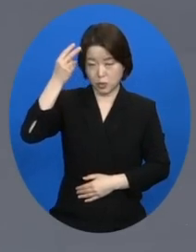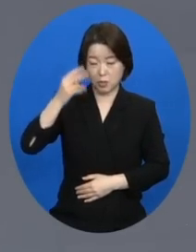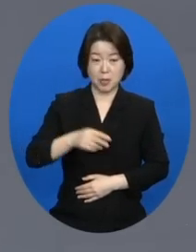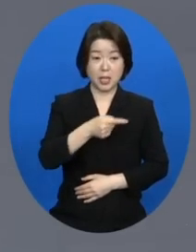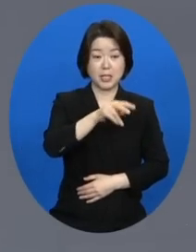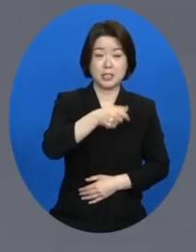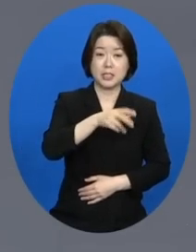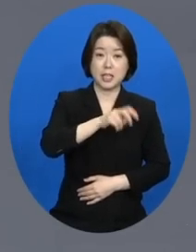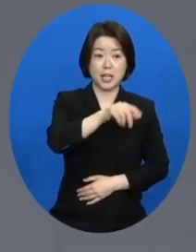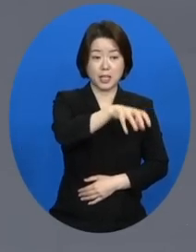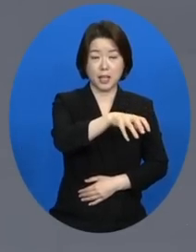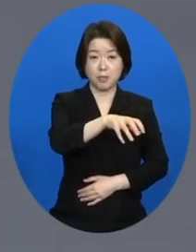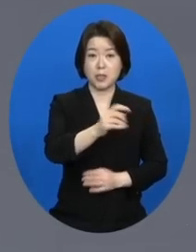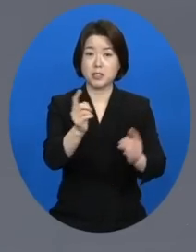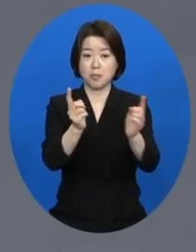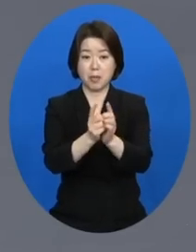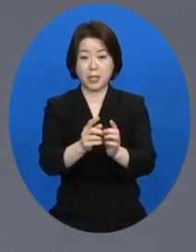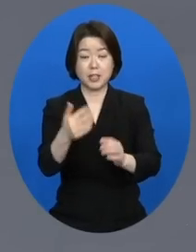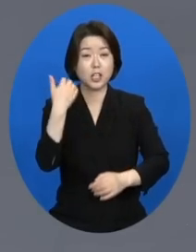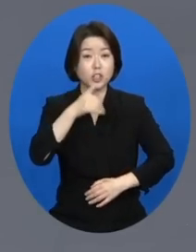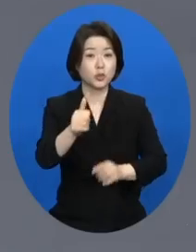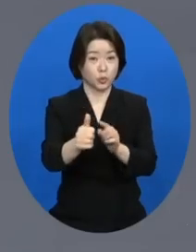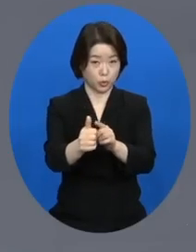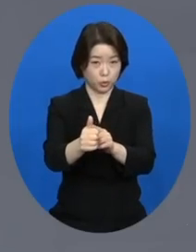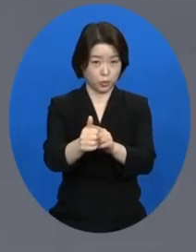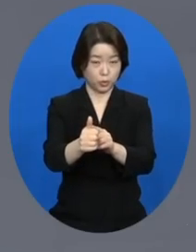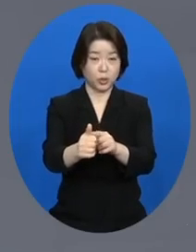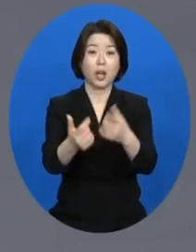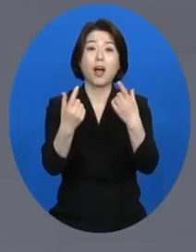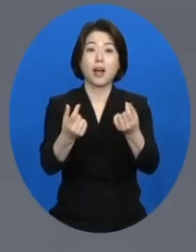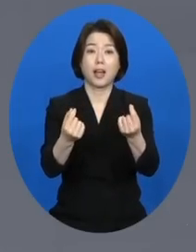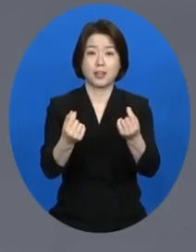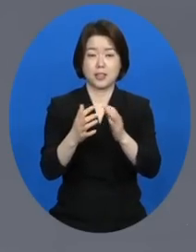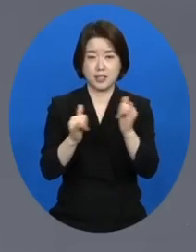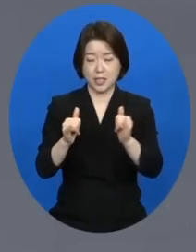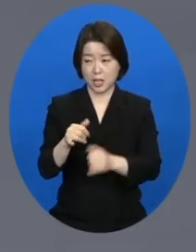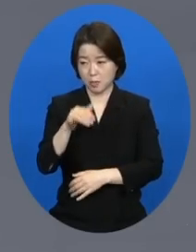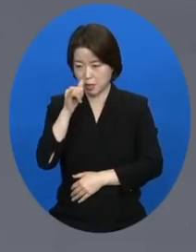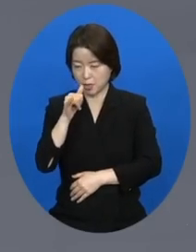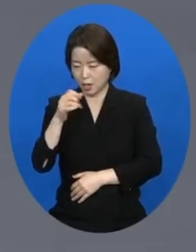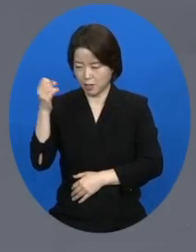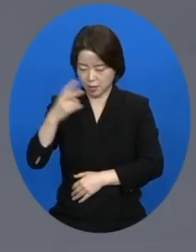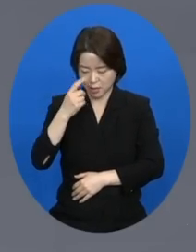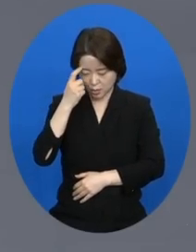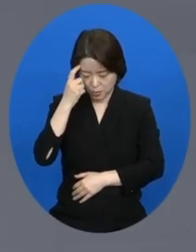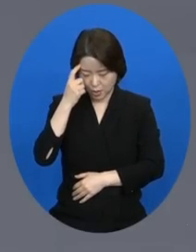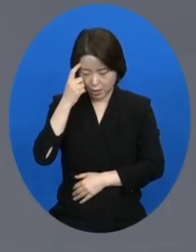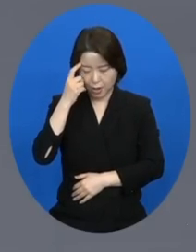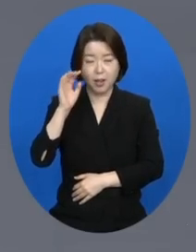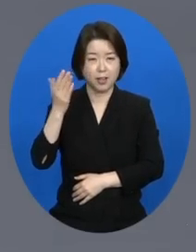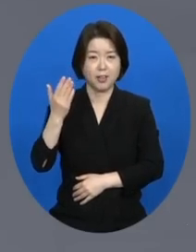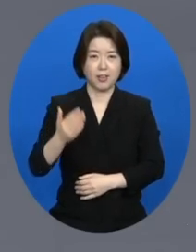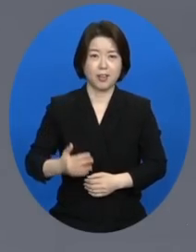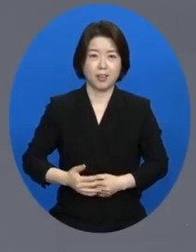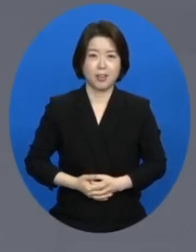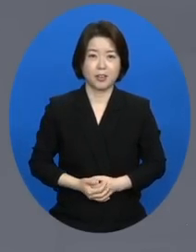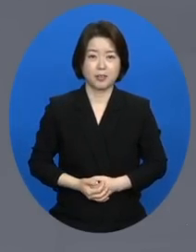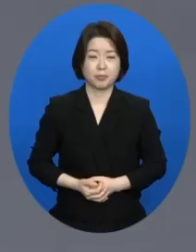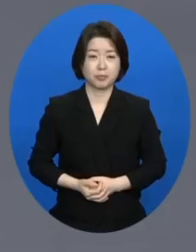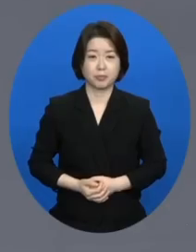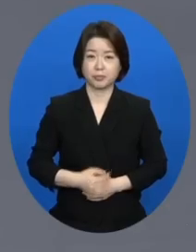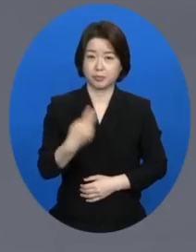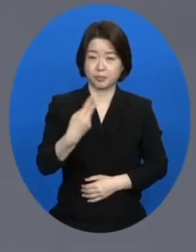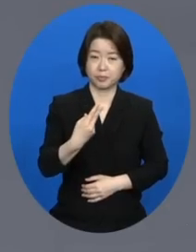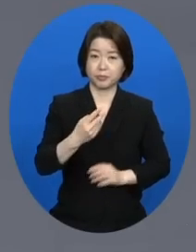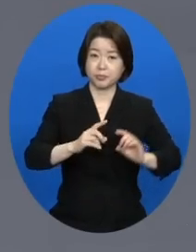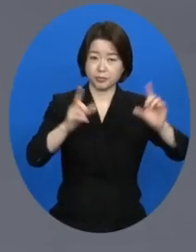세겜에서 만나 아주 그 어떤 그 사람과 같은 사람이 있음을 다시 한번 생각을 하게 되었습니다. 2000년